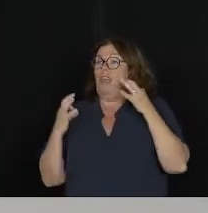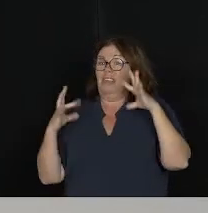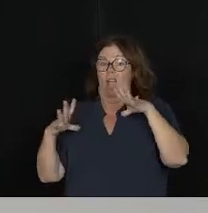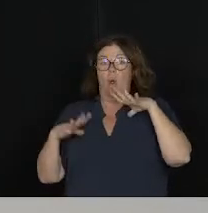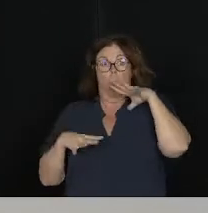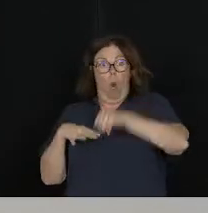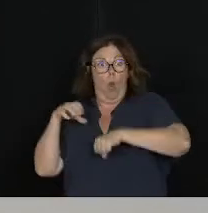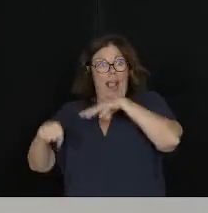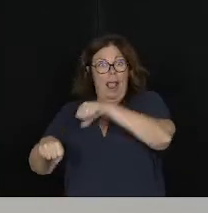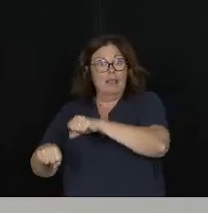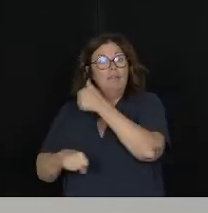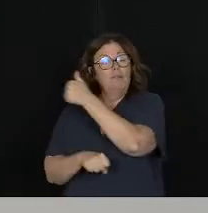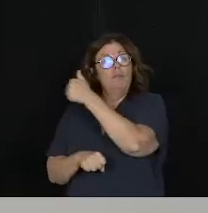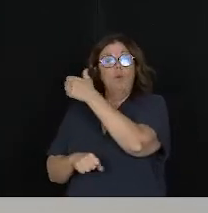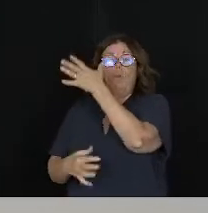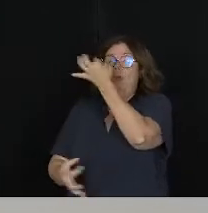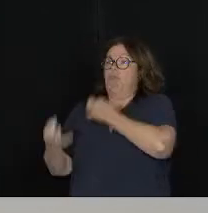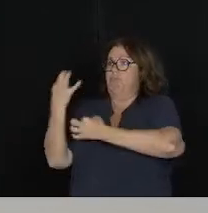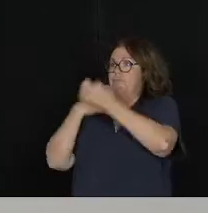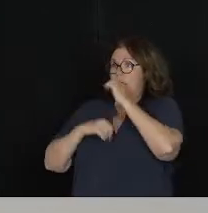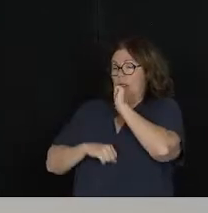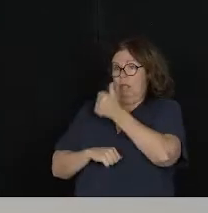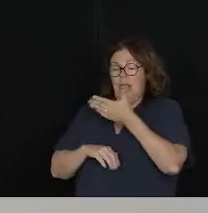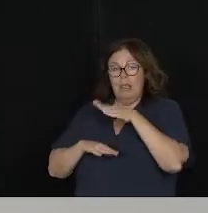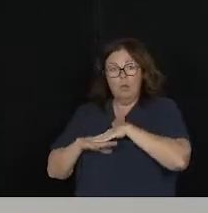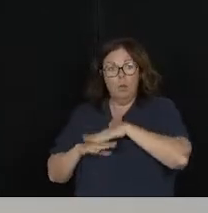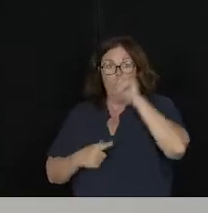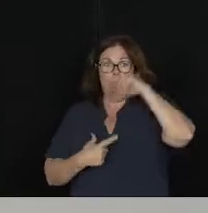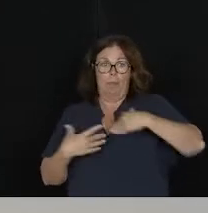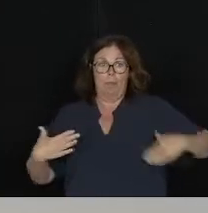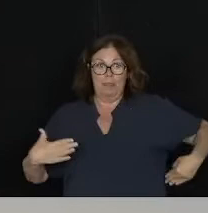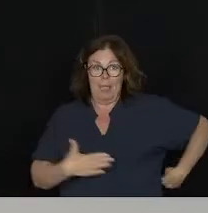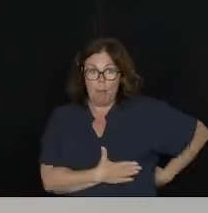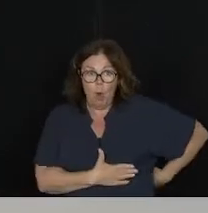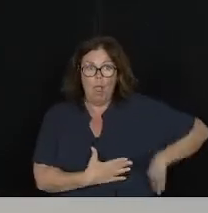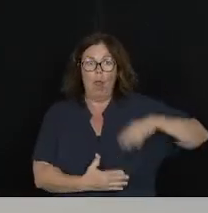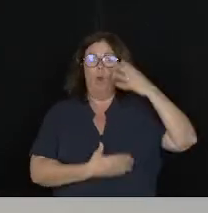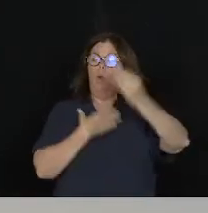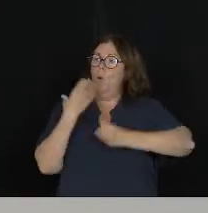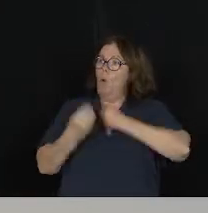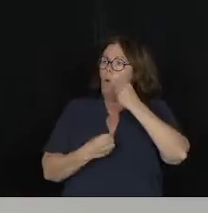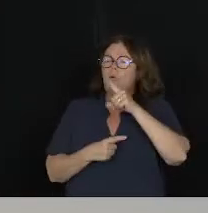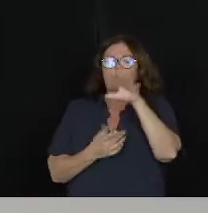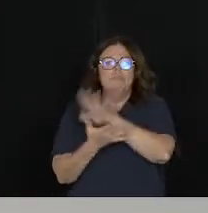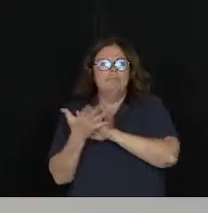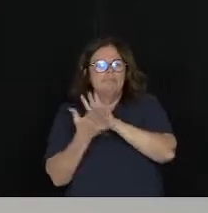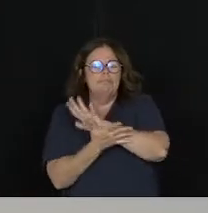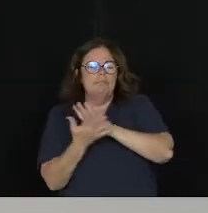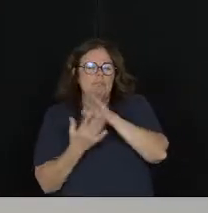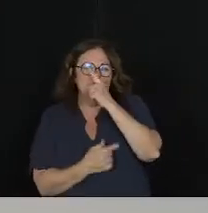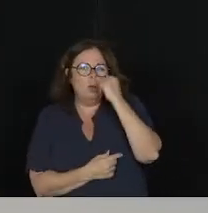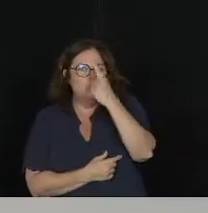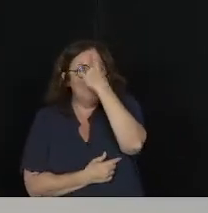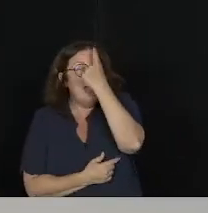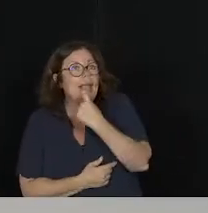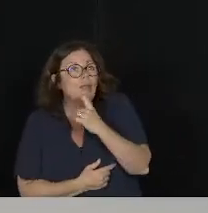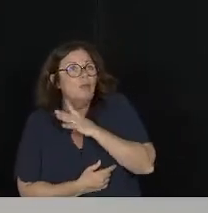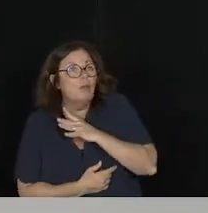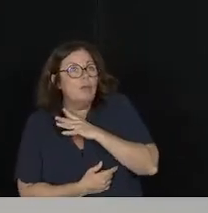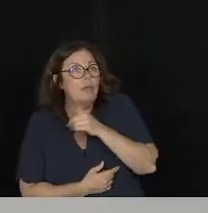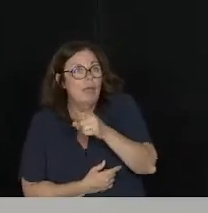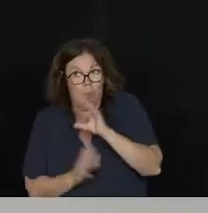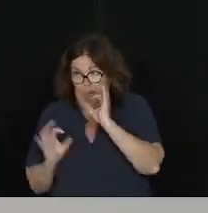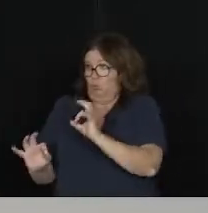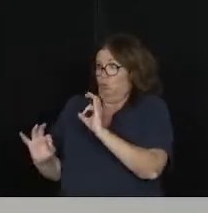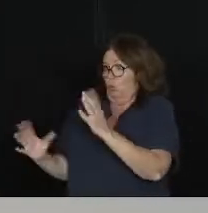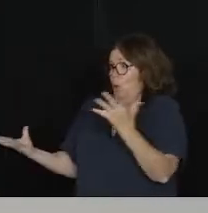conquêtes. Vous n'avez pas parlé du temps des conquêtes avec Napoléon. Alors, excusez-moi, monsieur, est-ce que vous avez une question pour l'un des intervenants?